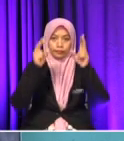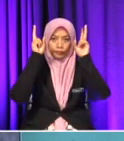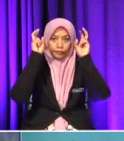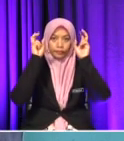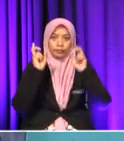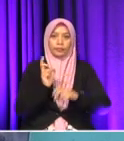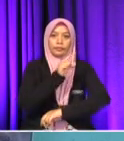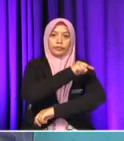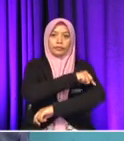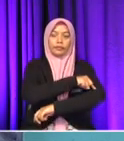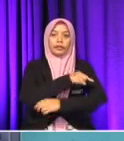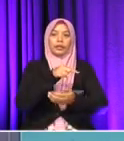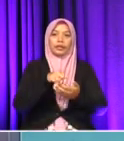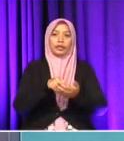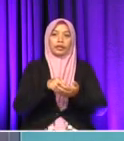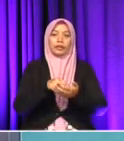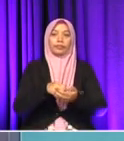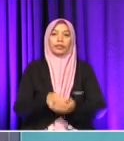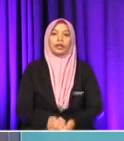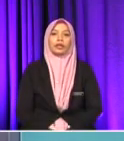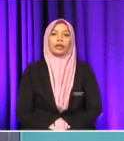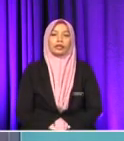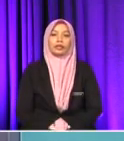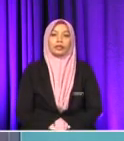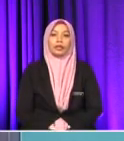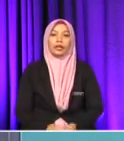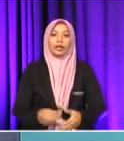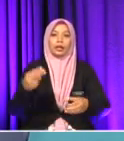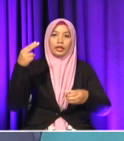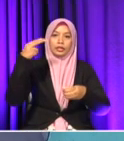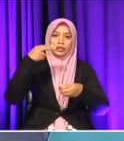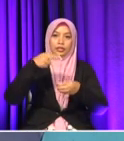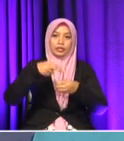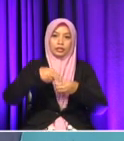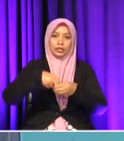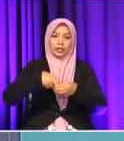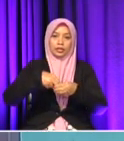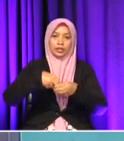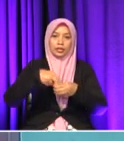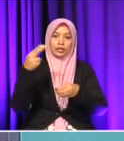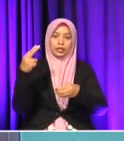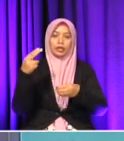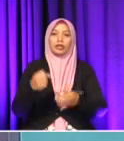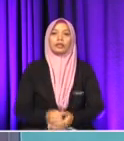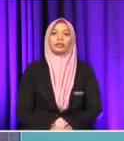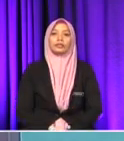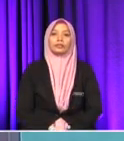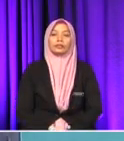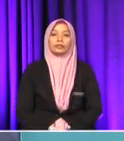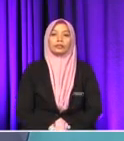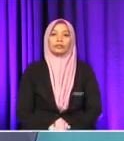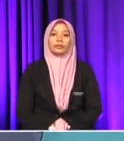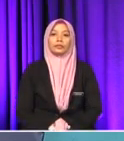yaitu penghasilan karya grafik digital Oke jadi saya akan kupaskan topi